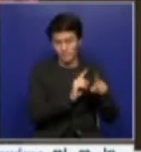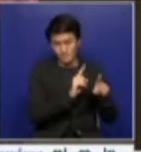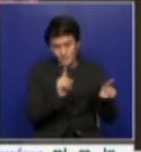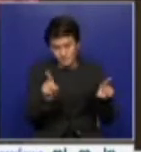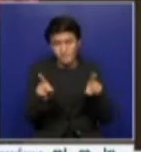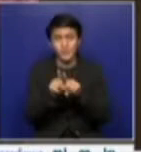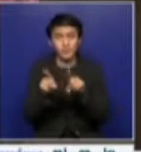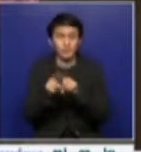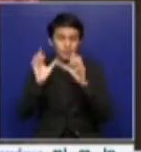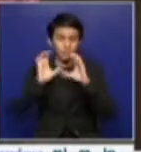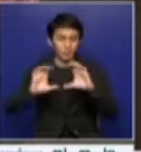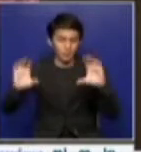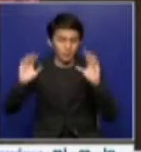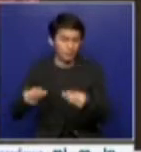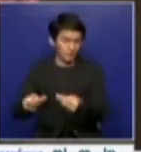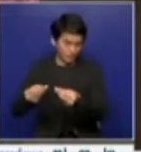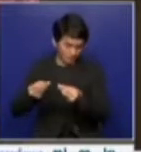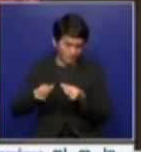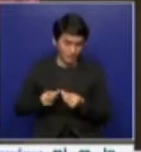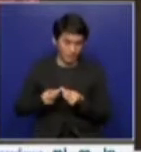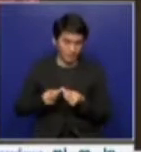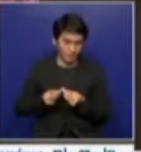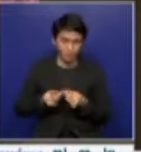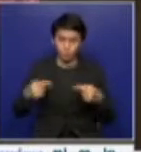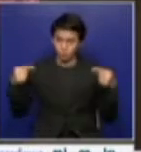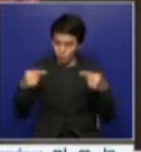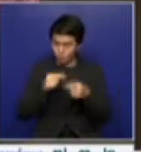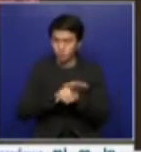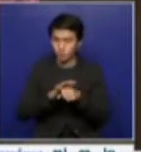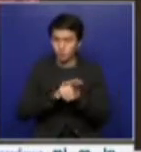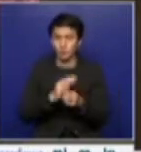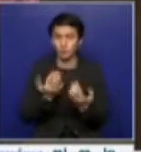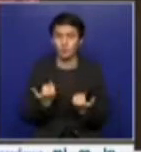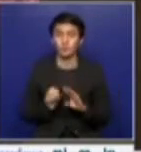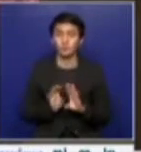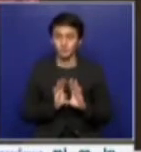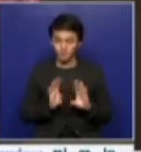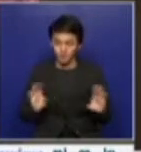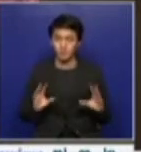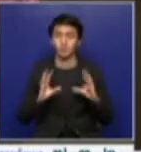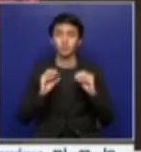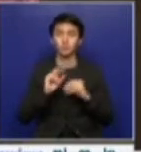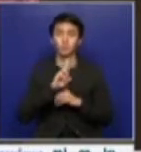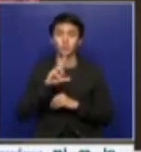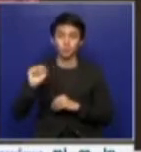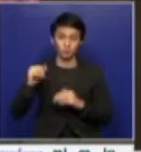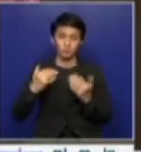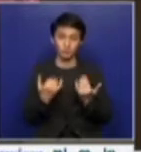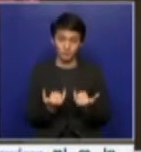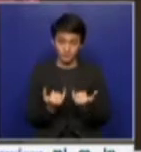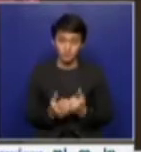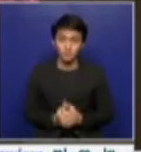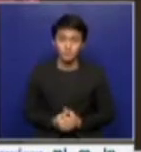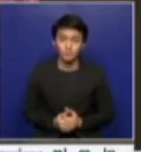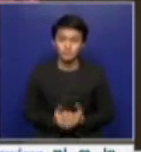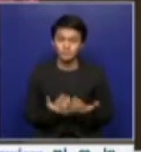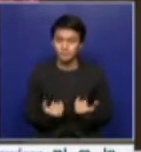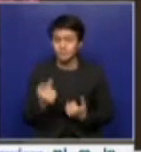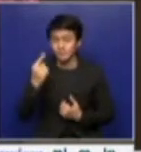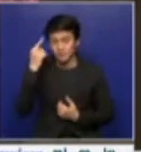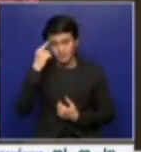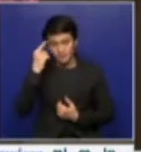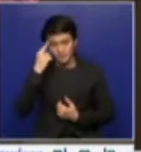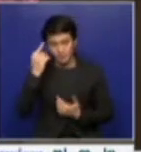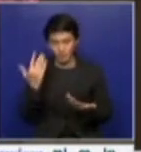ท่านประธานเพื่อเปิดการประชุมรัฐสภาในวันนี้กระผมขอเรียนว่ามุมมองที่เกิดขึ้นของพับ